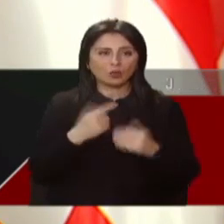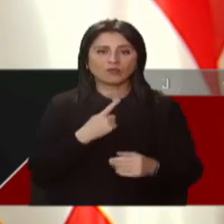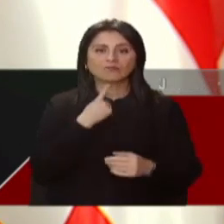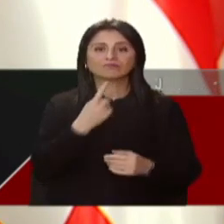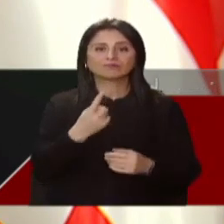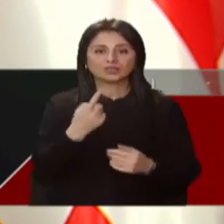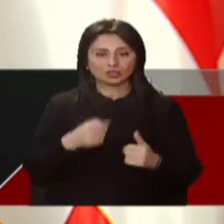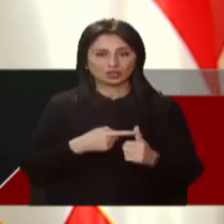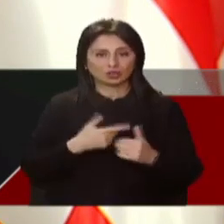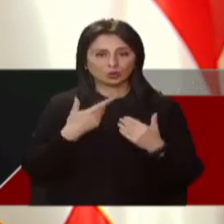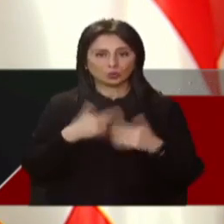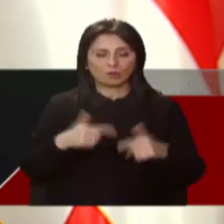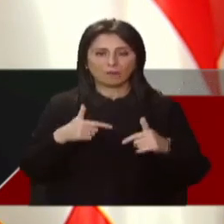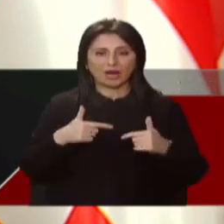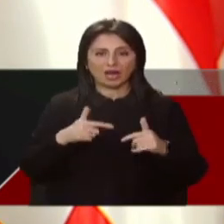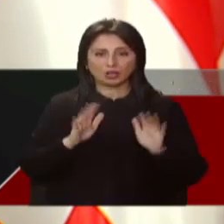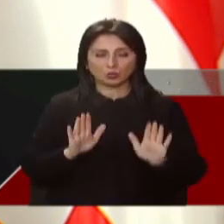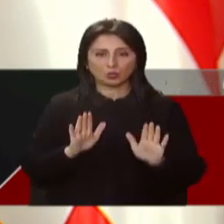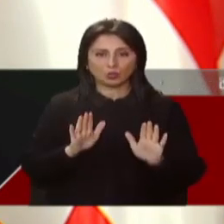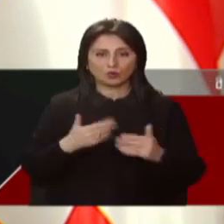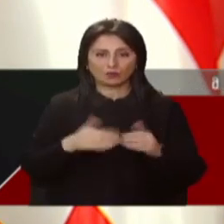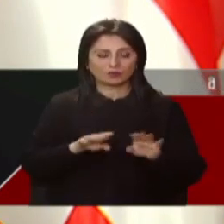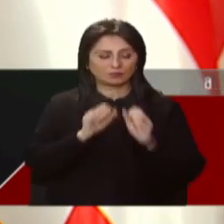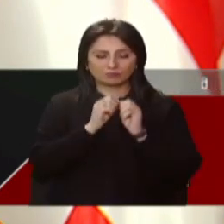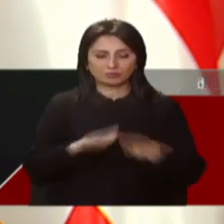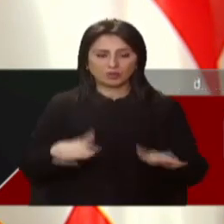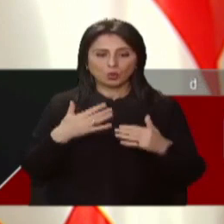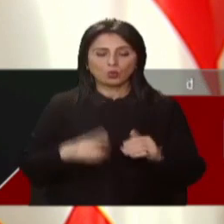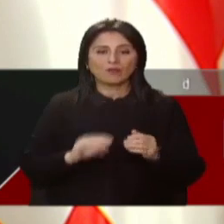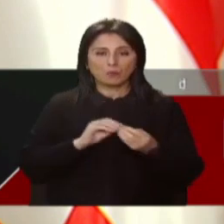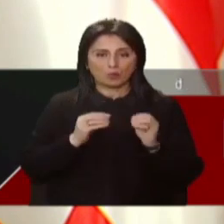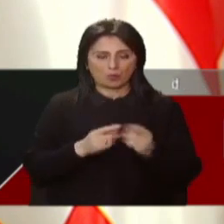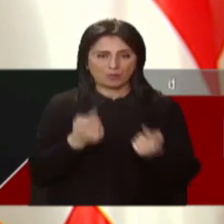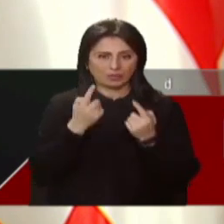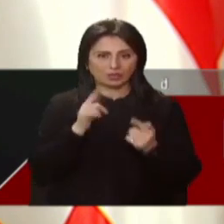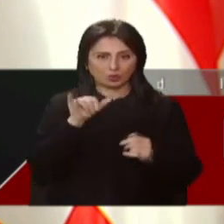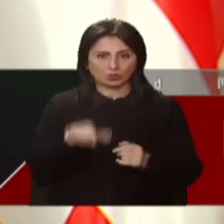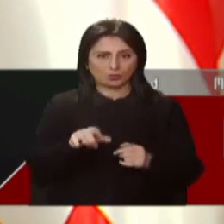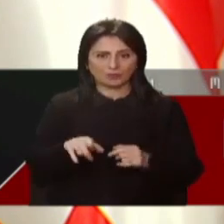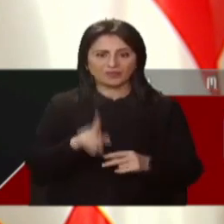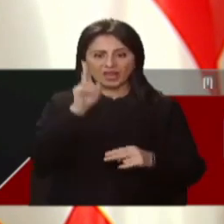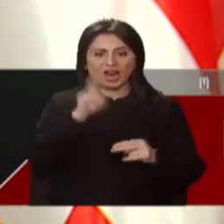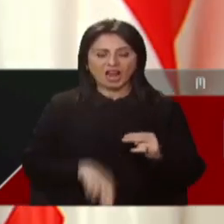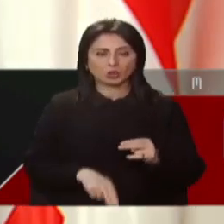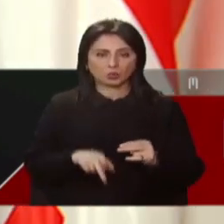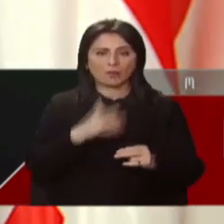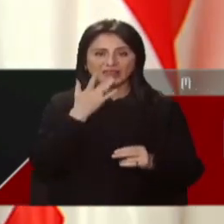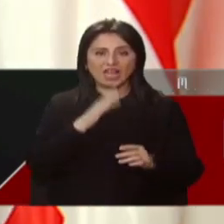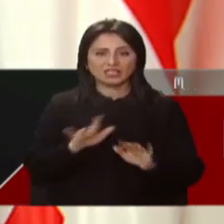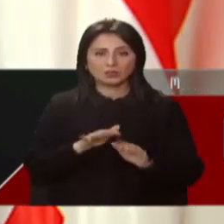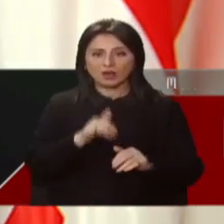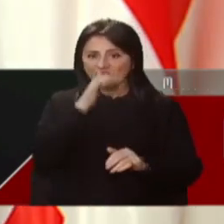ზღვარს მიაღწია, როდესაც პრაქტიკულად ეგზისტენციალური პრობლემა გაუჩნდა ამ პოლიტიკურ პარტიას. ის ასრულებს თავის არსებობას.